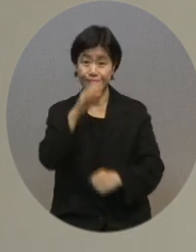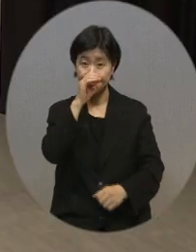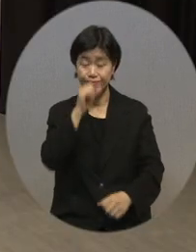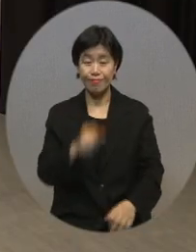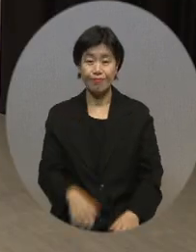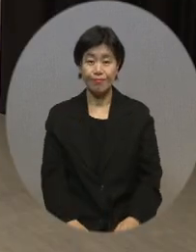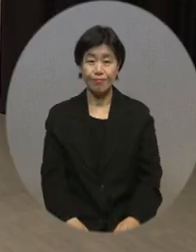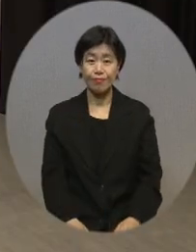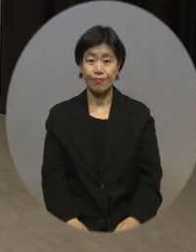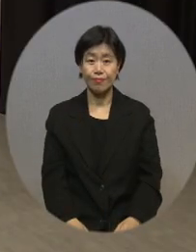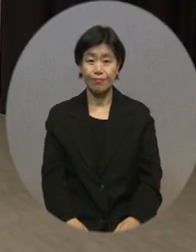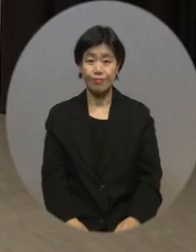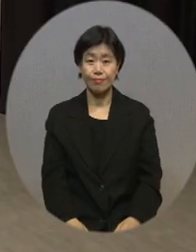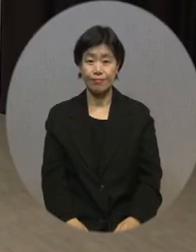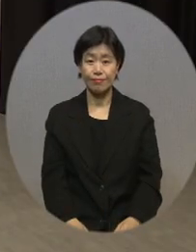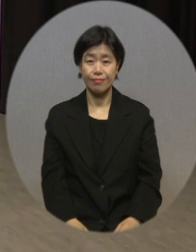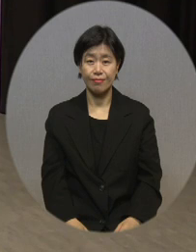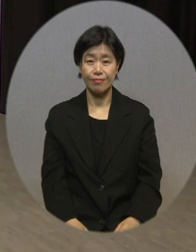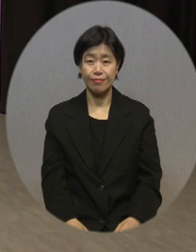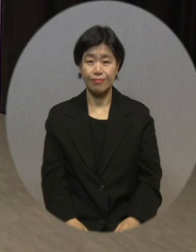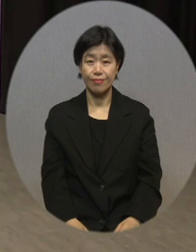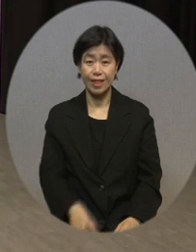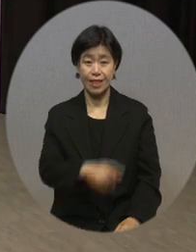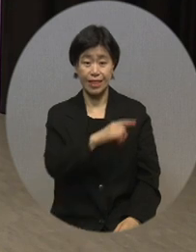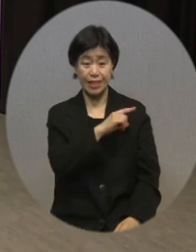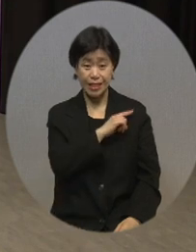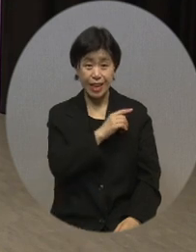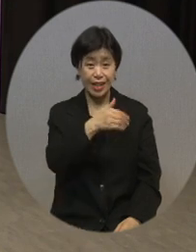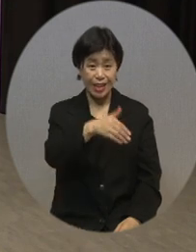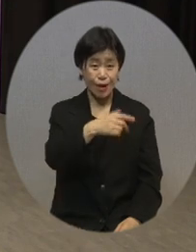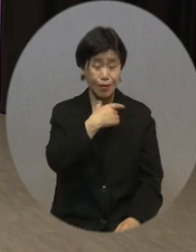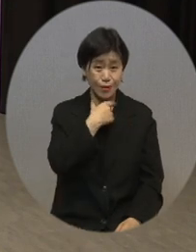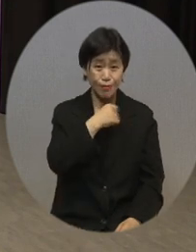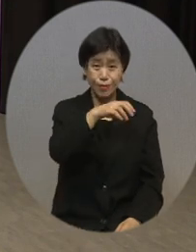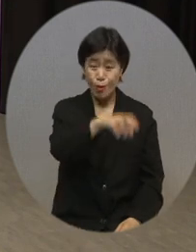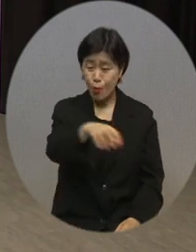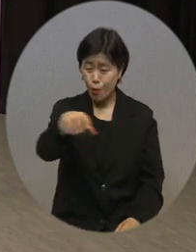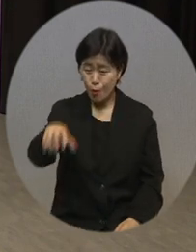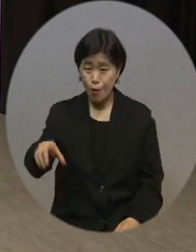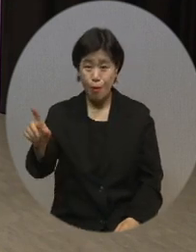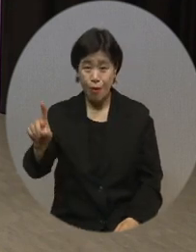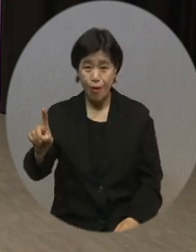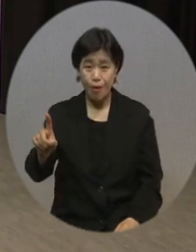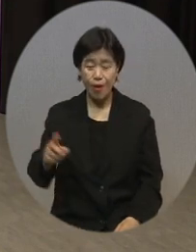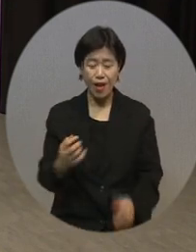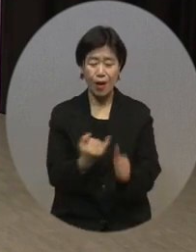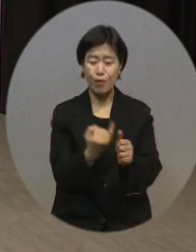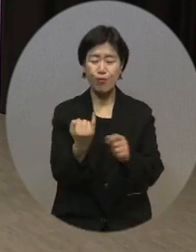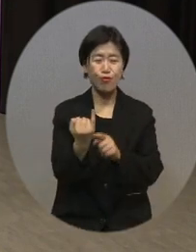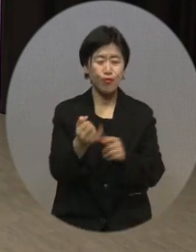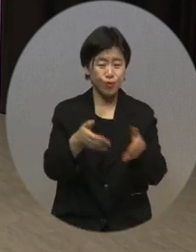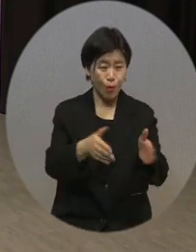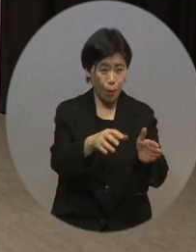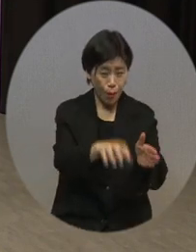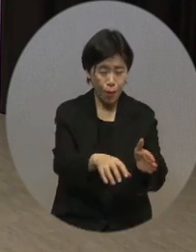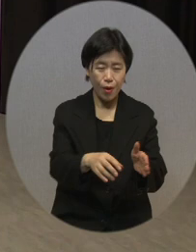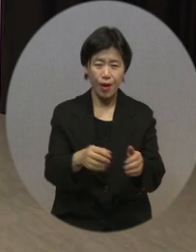같습니다. 결국은 제일 가고 싶은 건 처가 쪽 호국, 본인의 출생지.